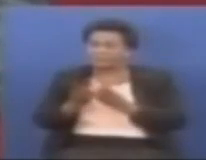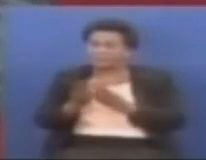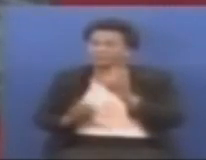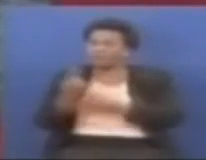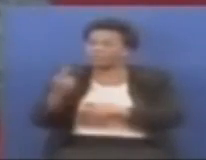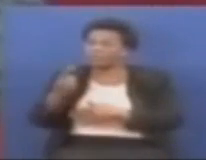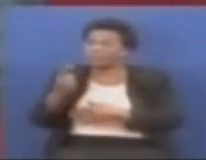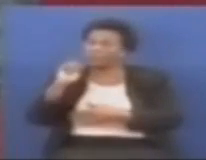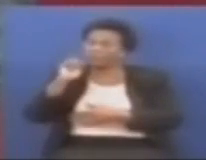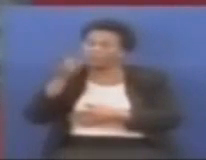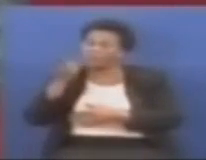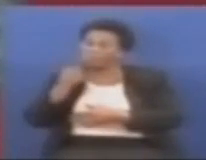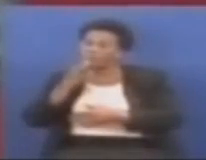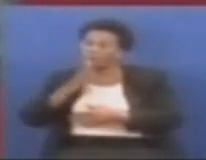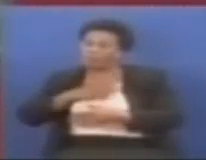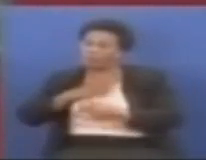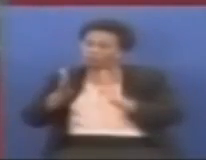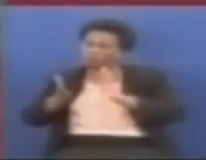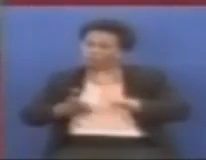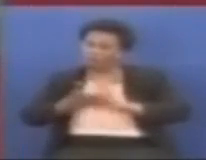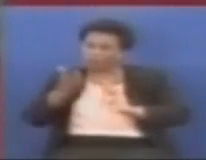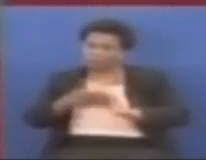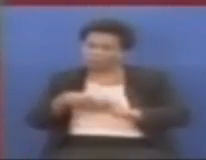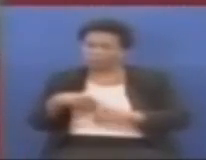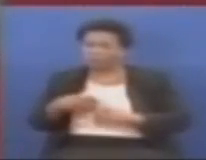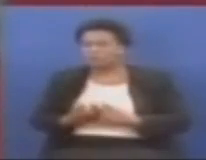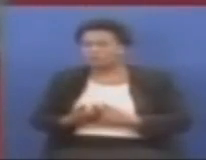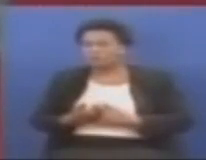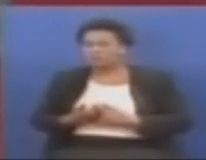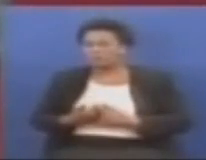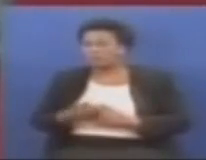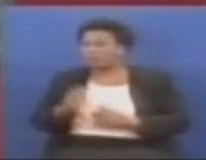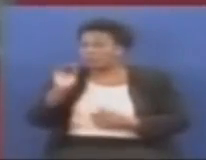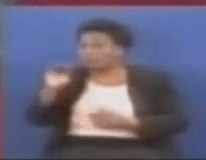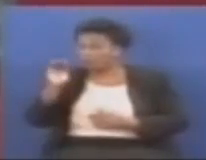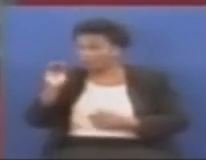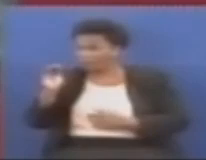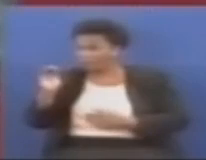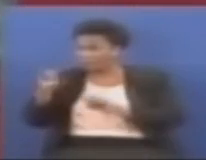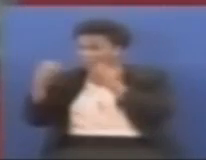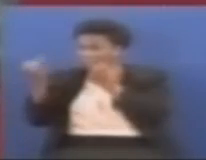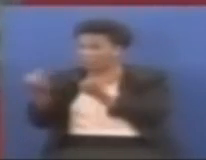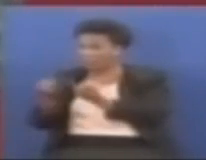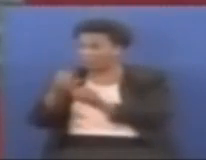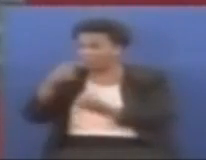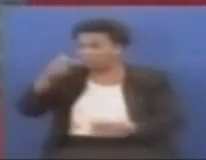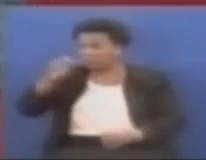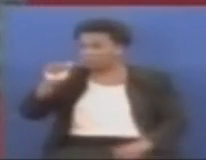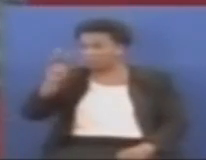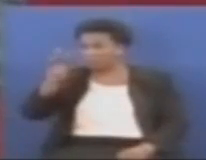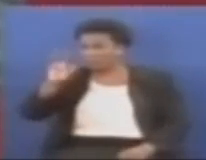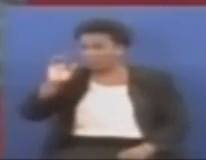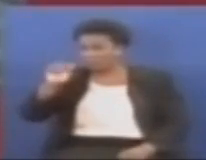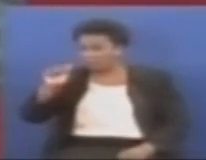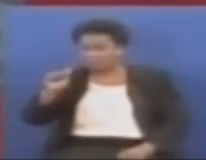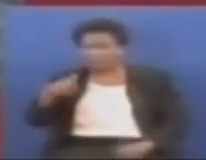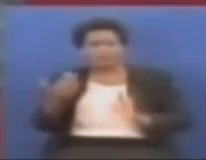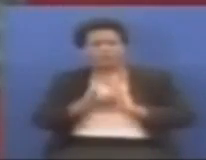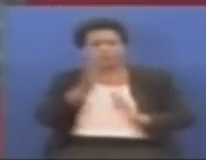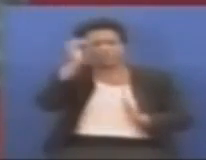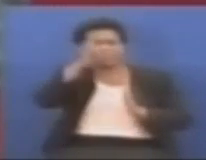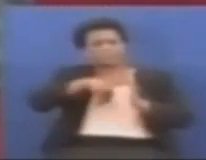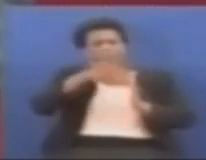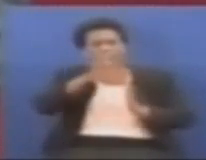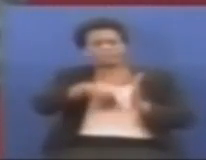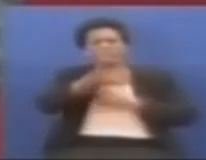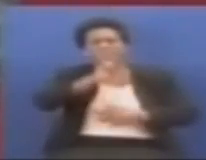nafasi. Kwa kuwa uwepo wa mamba pia ni sehemu ya kivutio kwa watalii, lakini kutokana na